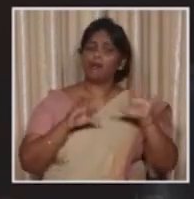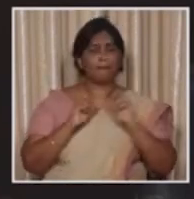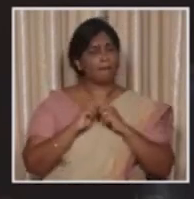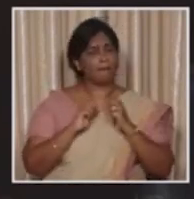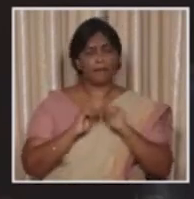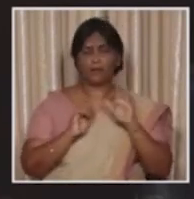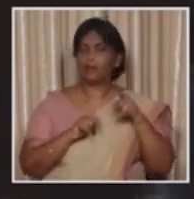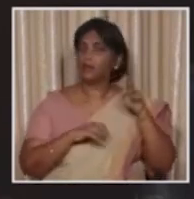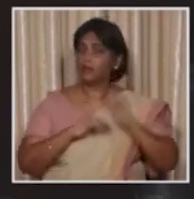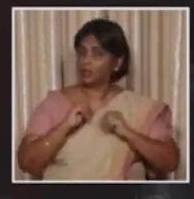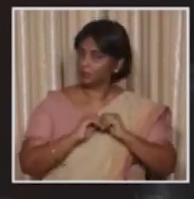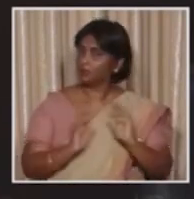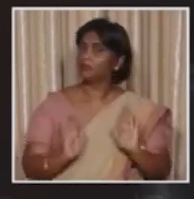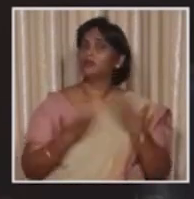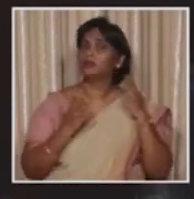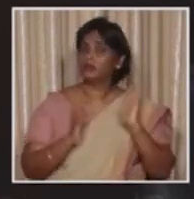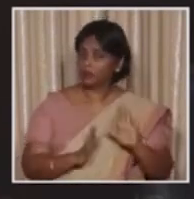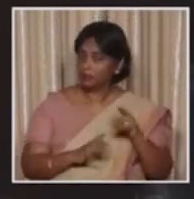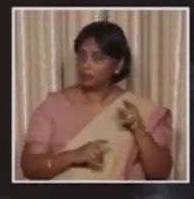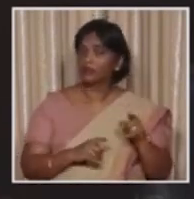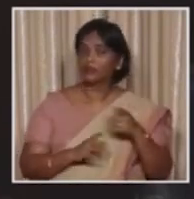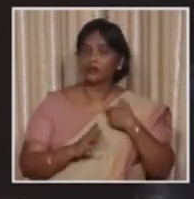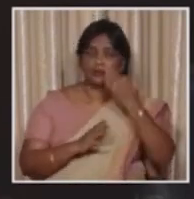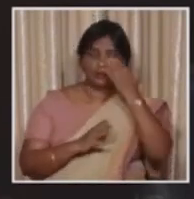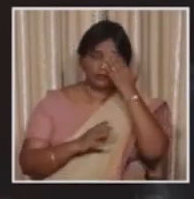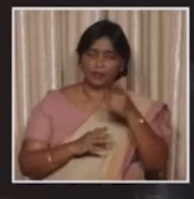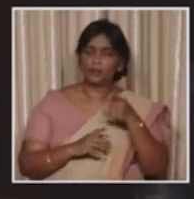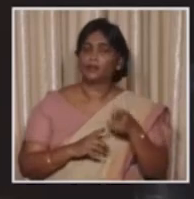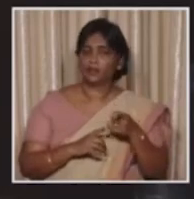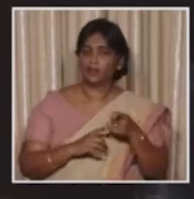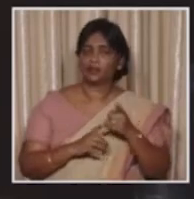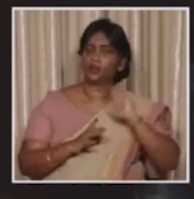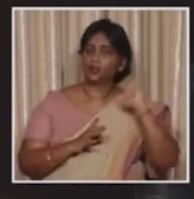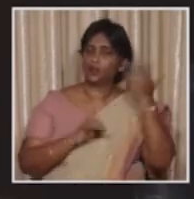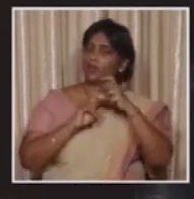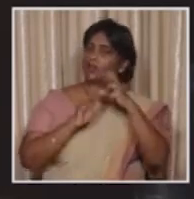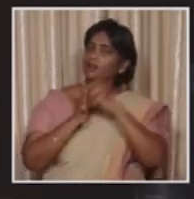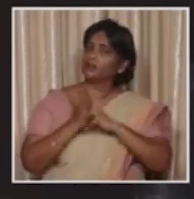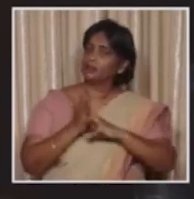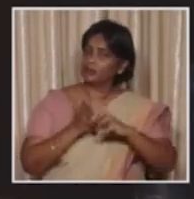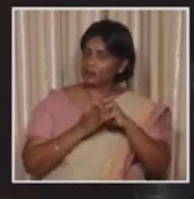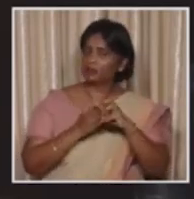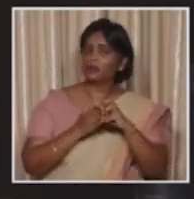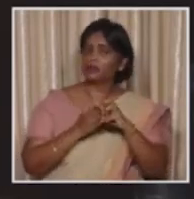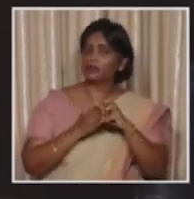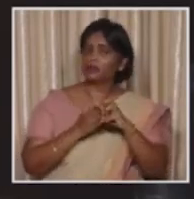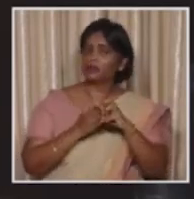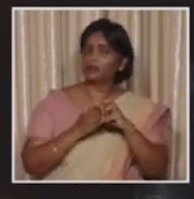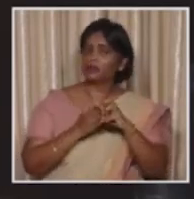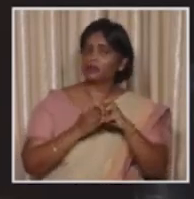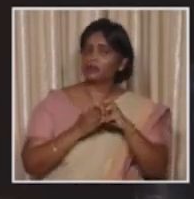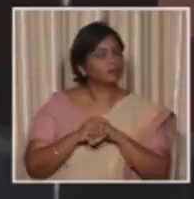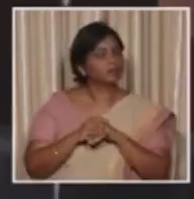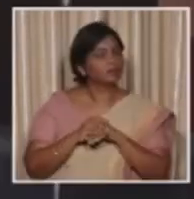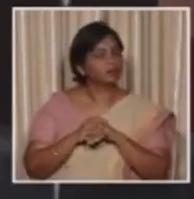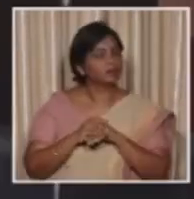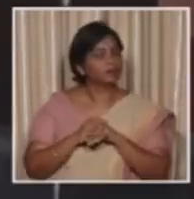வேண்டும் என்றால் தயவு செய்து ஒவ்வொரு மாவட்டத்தின் ஒருங்கிணைவுகளுக்கு வழங்குகள் கேட்டுக் விரும்புகின்றேன், பாருங்கள்.